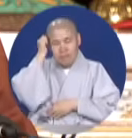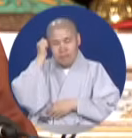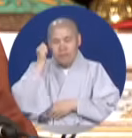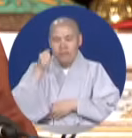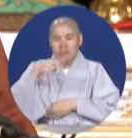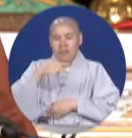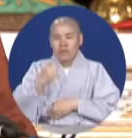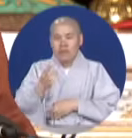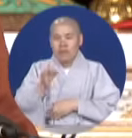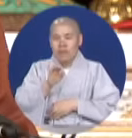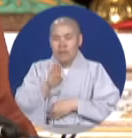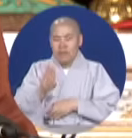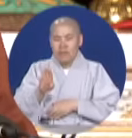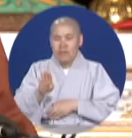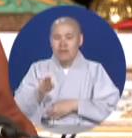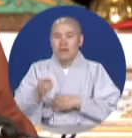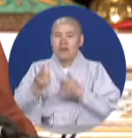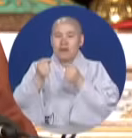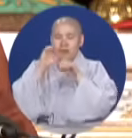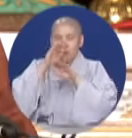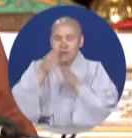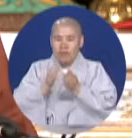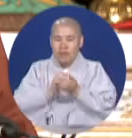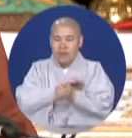도업이라는 건 그걸 닦아서